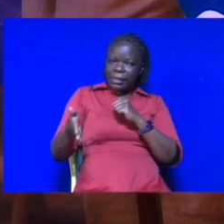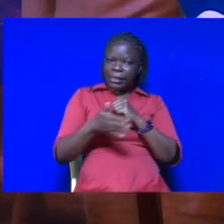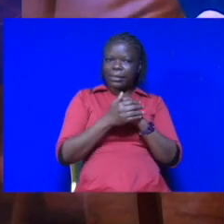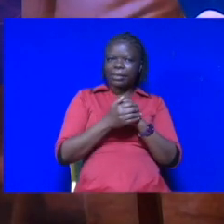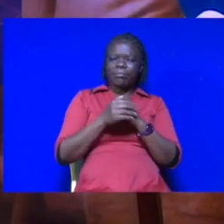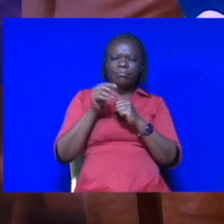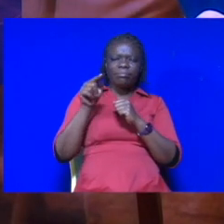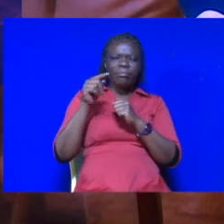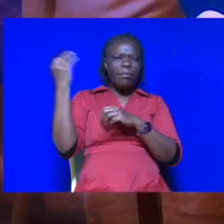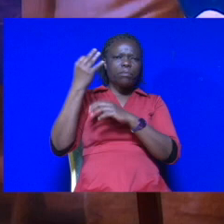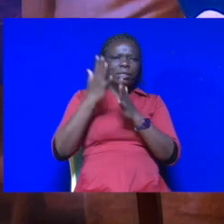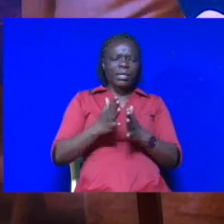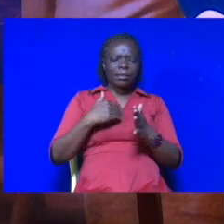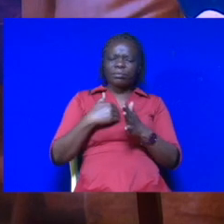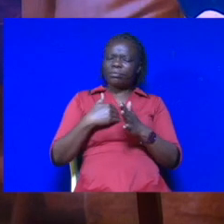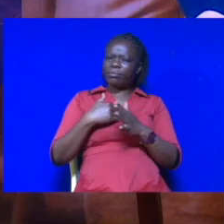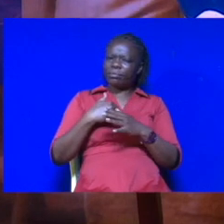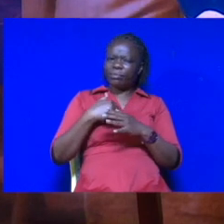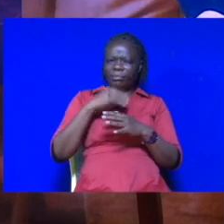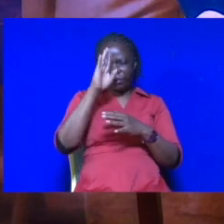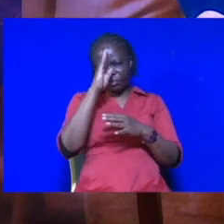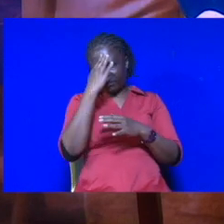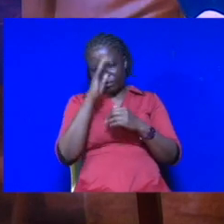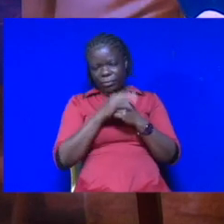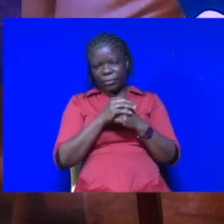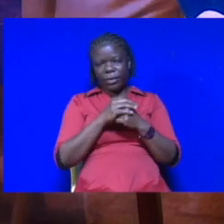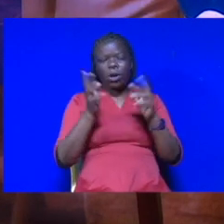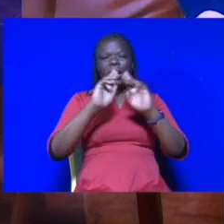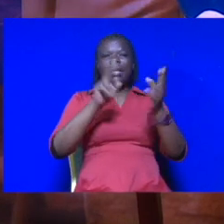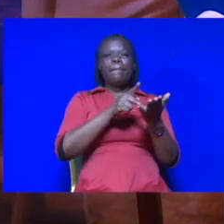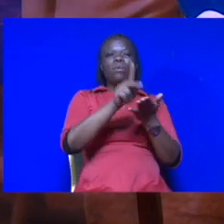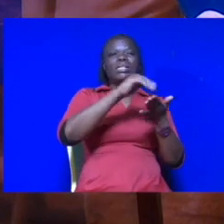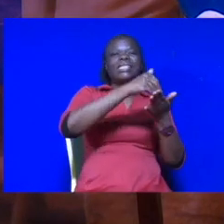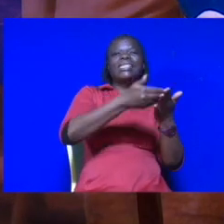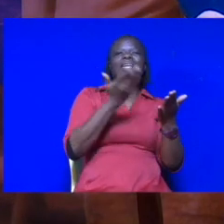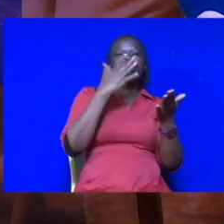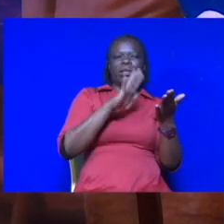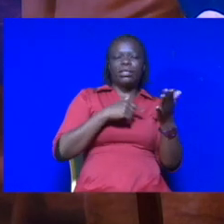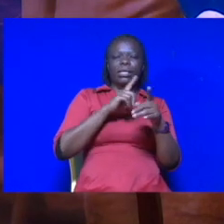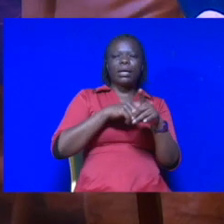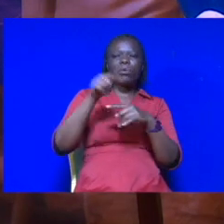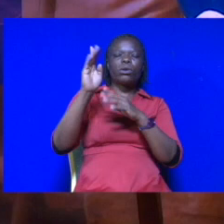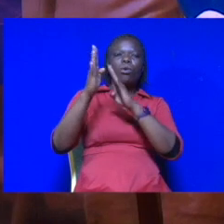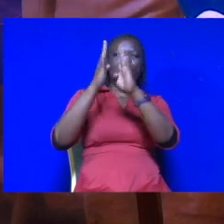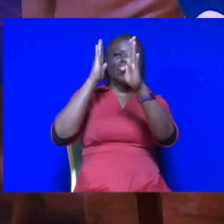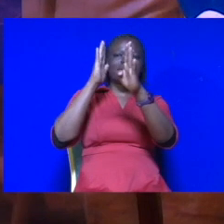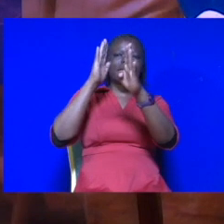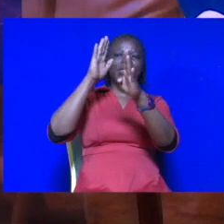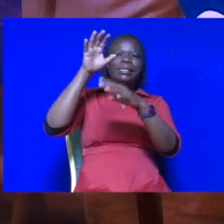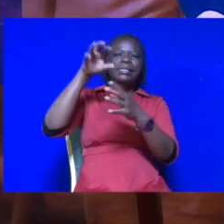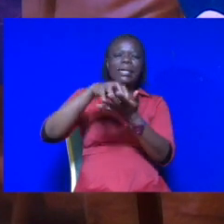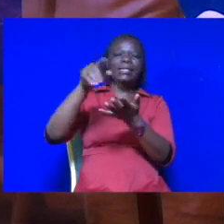mchungaji alisumbuka, ameshanunua tiketi. Mnisikie kwa makini, alipoenda kwenye bus stand akakuta